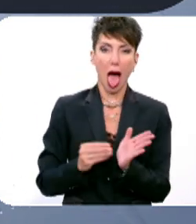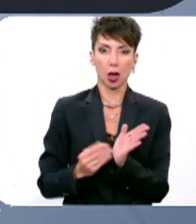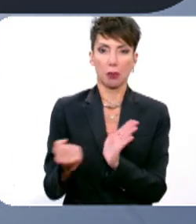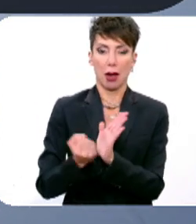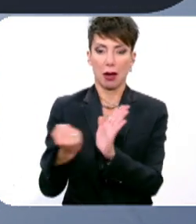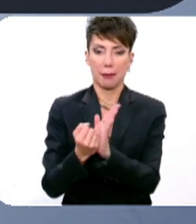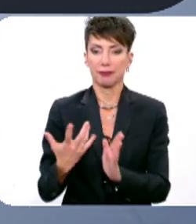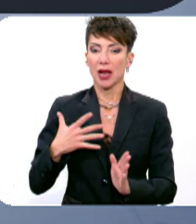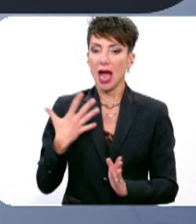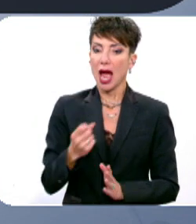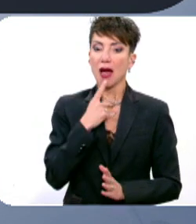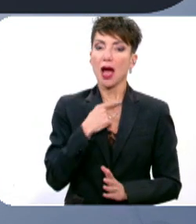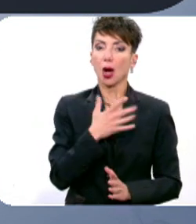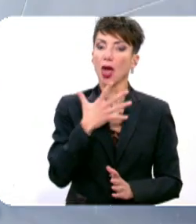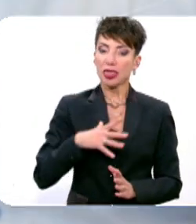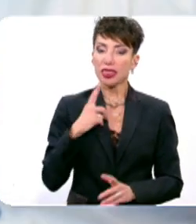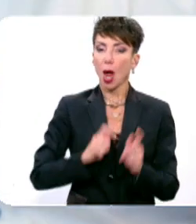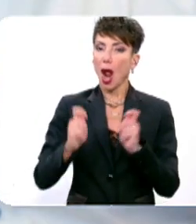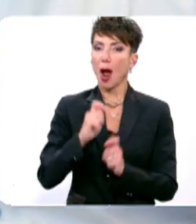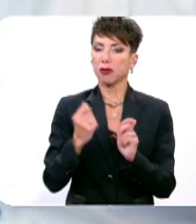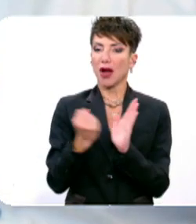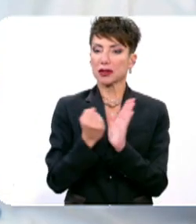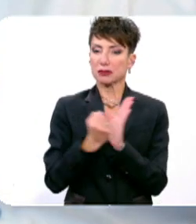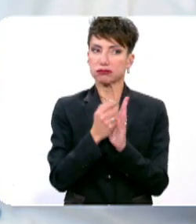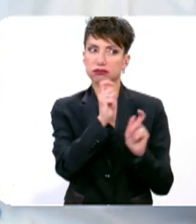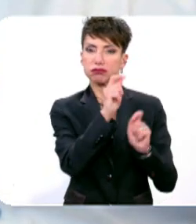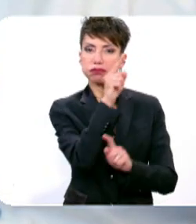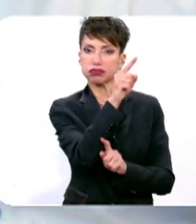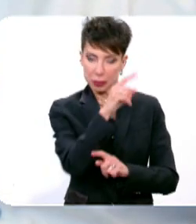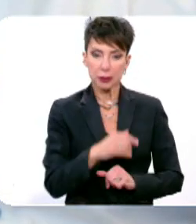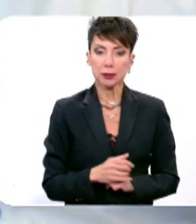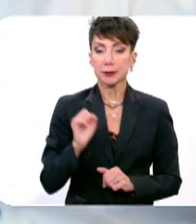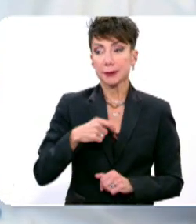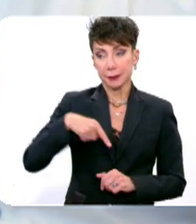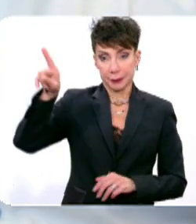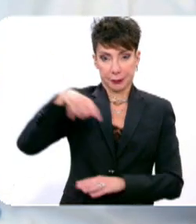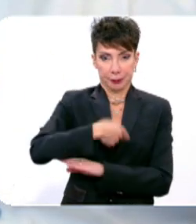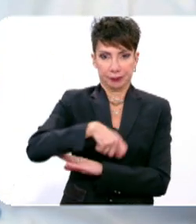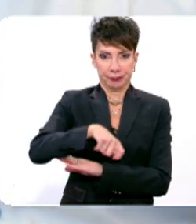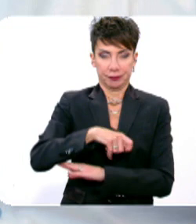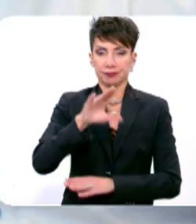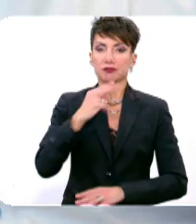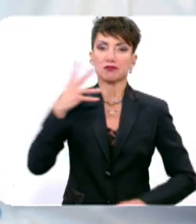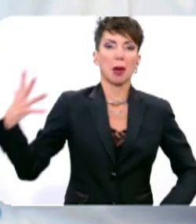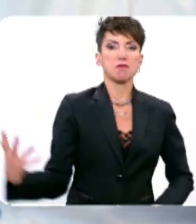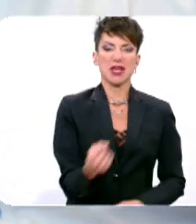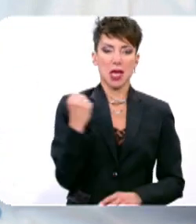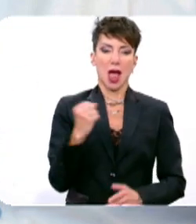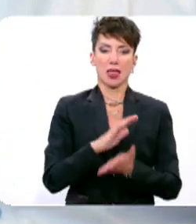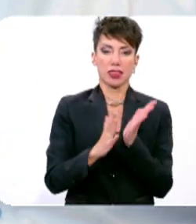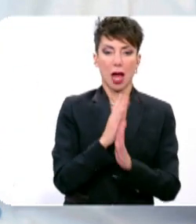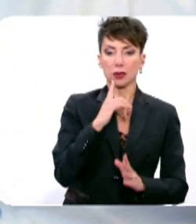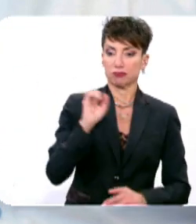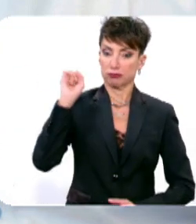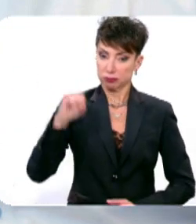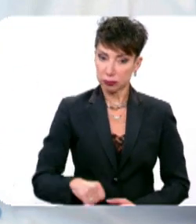Έχω και του ψυκτικού. Θέλω να μου φτιάξεις. Το λόγο έχει πλέον η δικαιοσύνη. Σε ό,τι αφορά το πειθαρχικό σκέλος της υπόθεσης, έχουμε ενεργοποιήσει